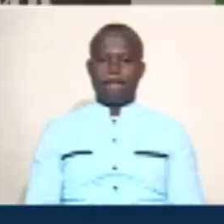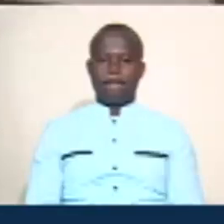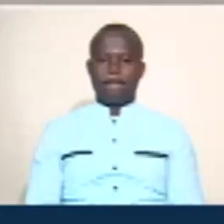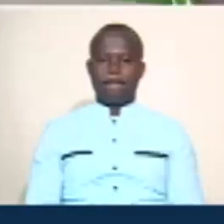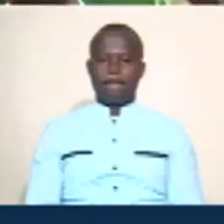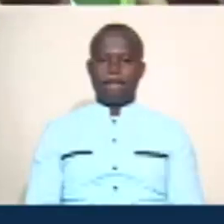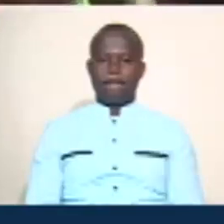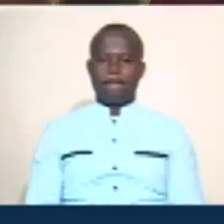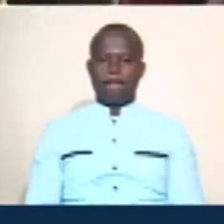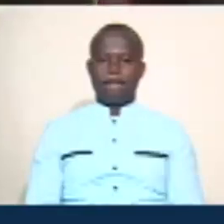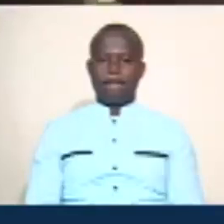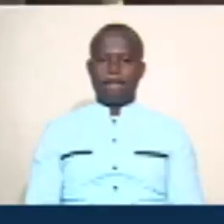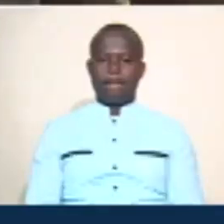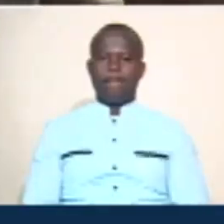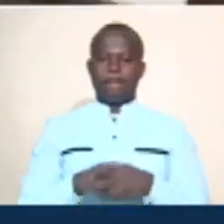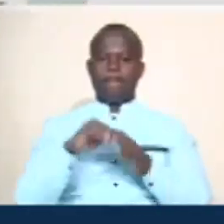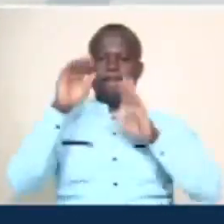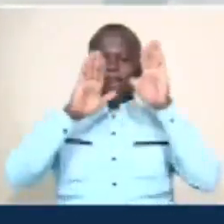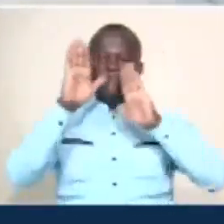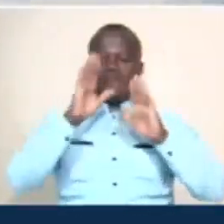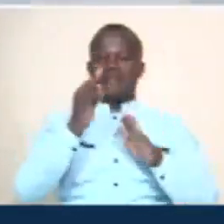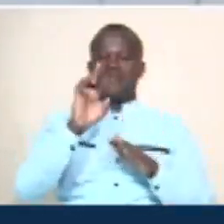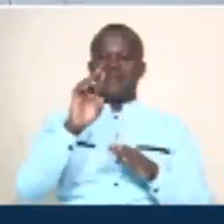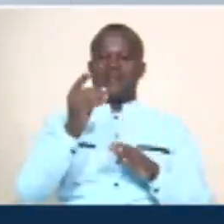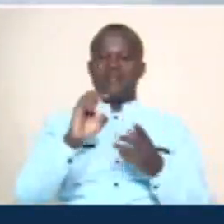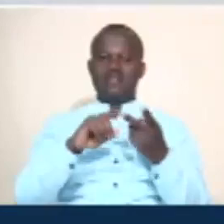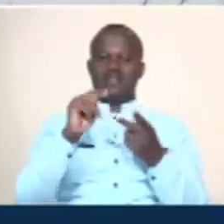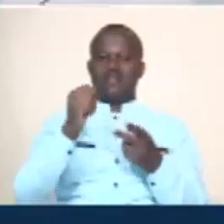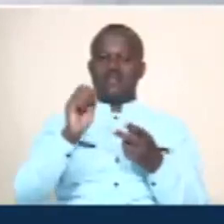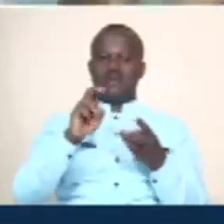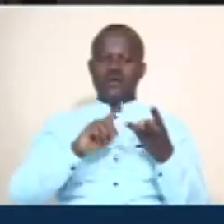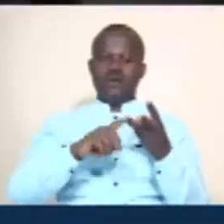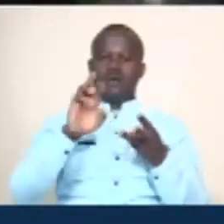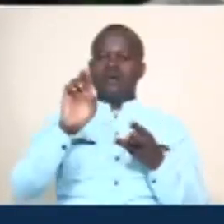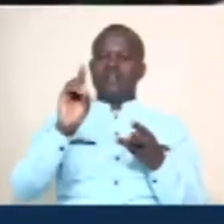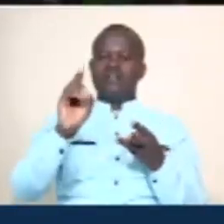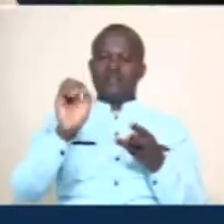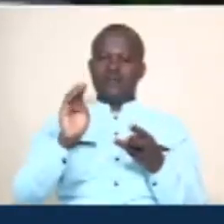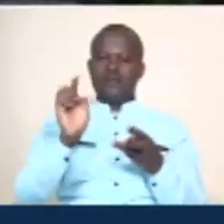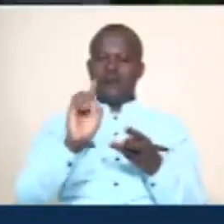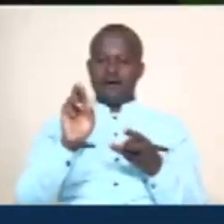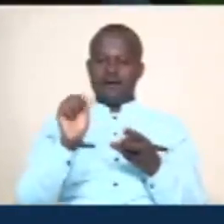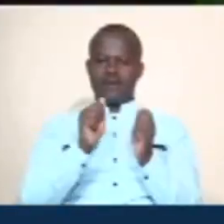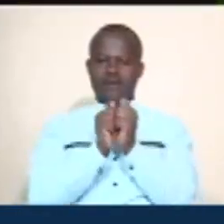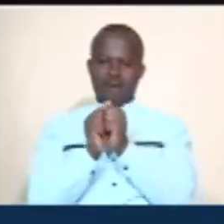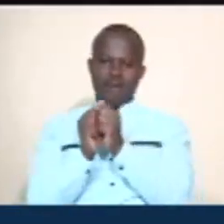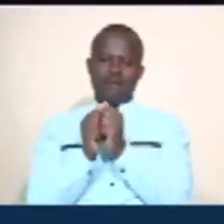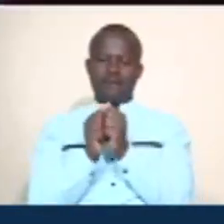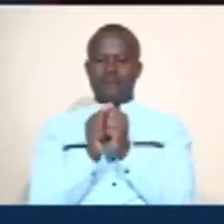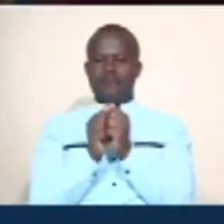Yegli, participation à FRDC, FDLR, Mai Mai, Nyatura, Rede Tabara, na ba groupe